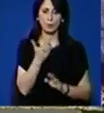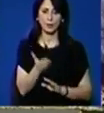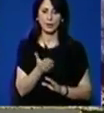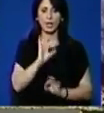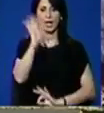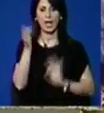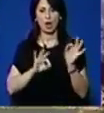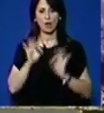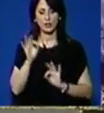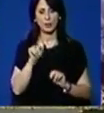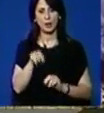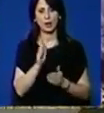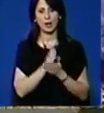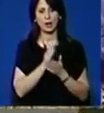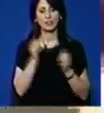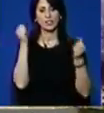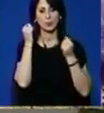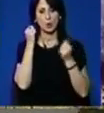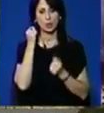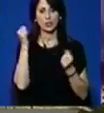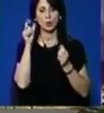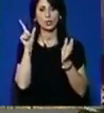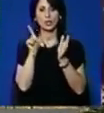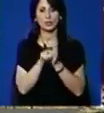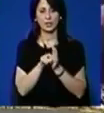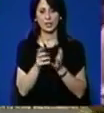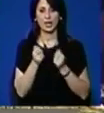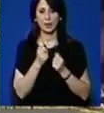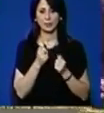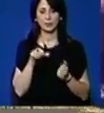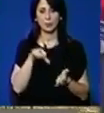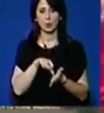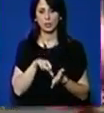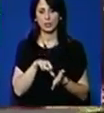როგორც ხელოვნება, აგრეთვე აქ არის სპორტი. სპორტთან ერთად იღებს